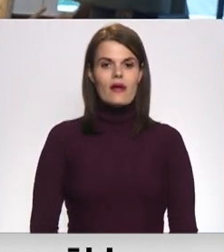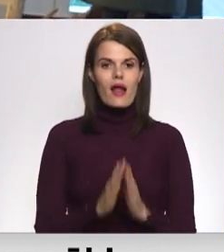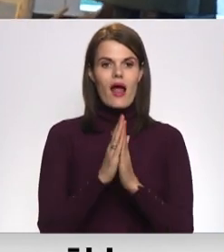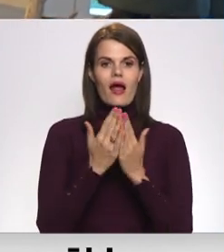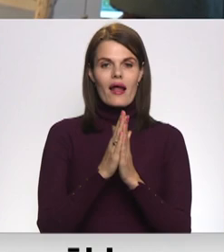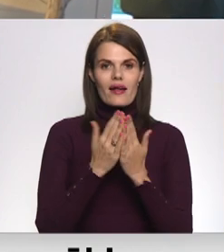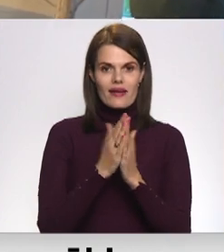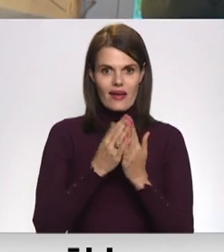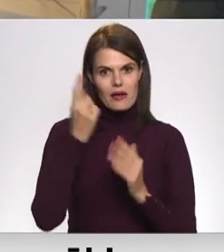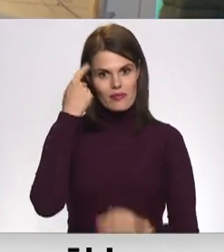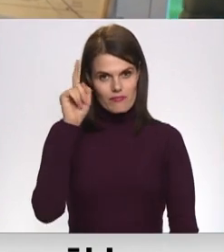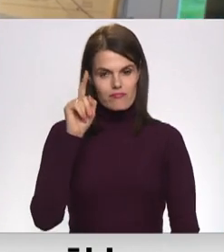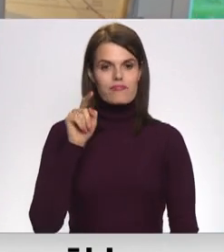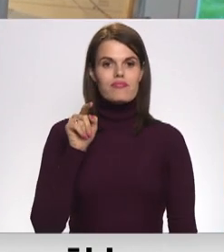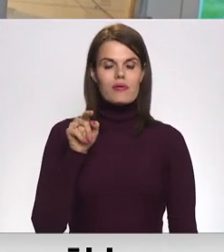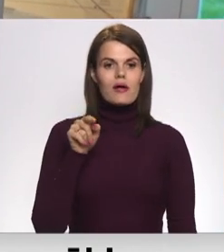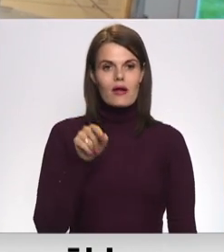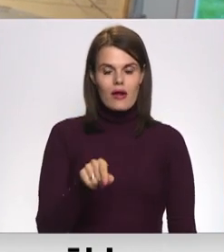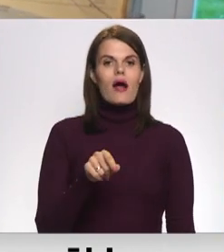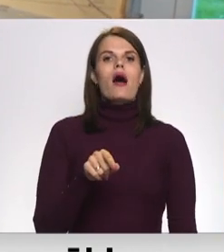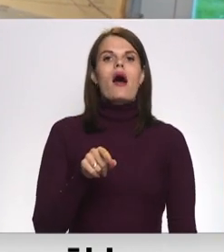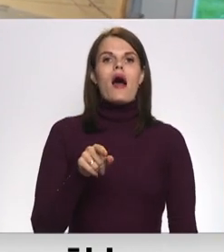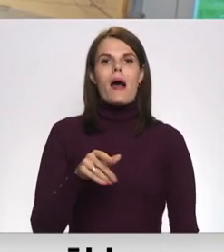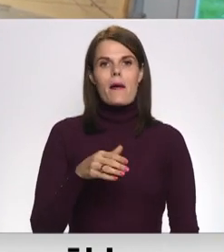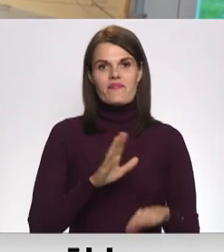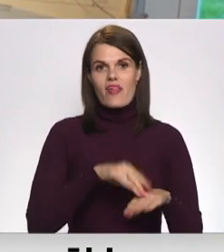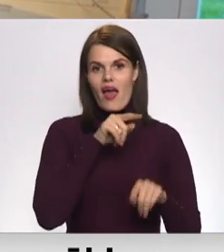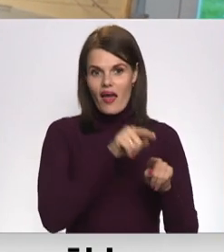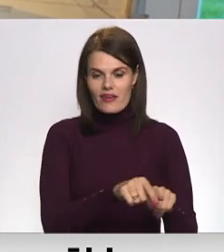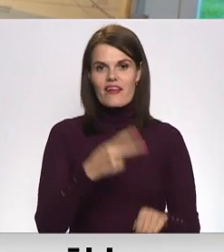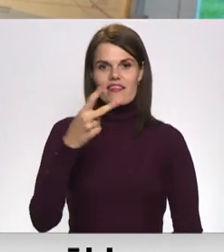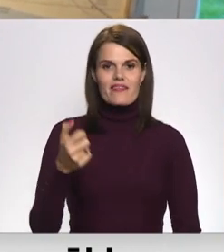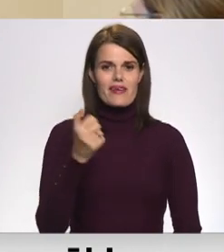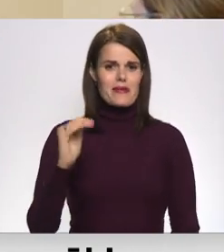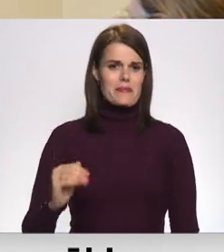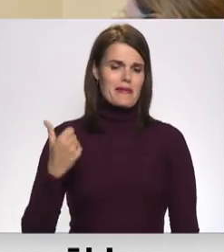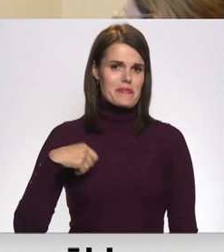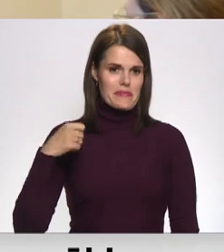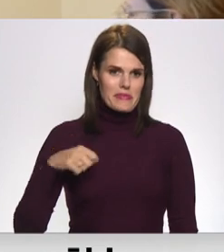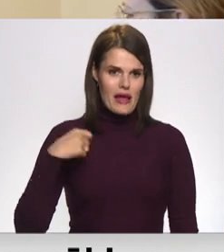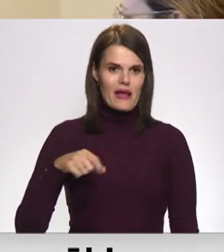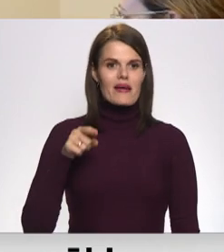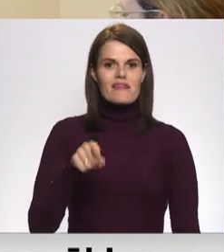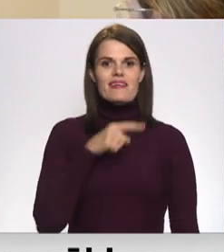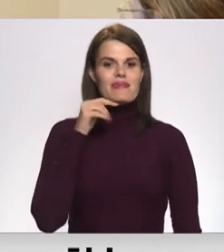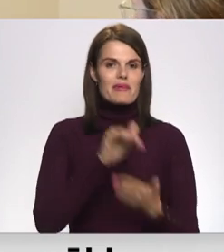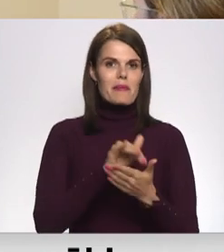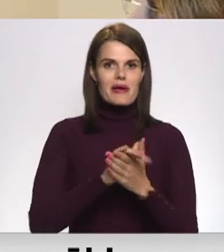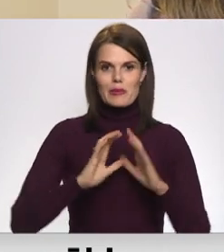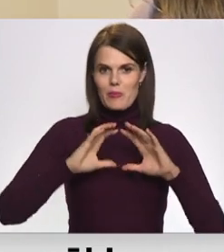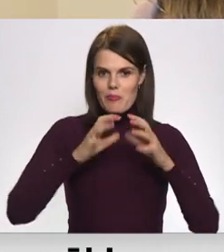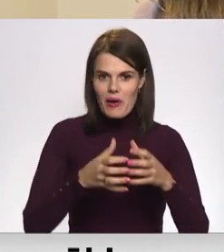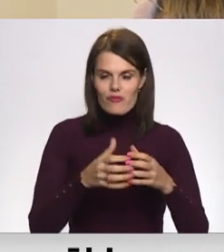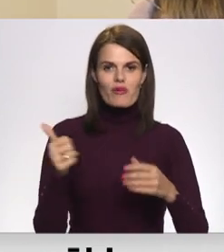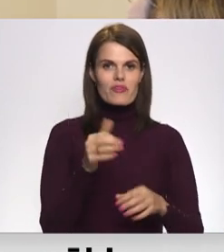Grāmatas vaininiecē Kuldī ir jau 2,5 gadu, un šobrīd viņa ir kustīga kā dzīvsudrabs, kas visapkārt grib iepazīt pasauli.